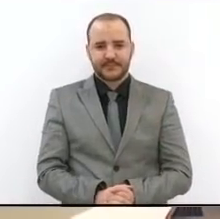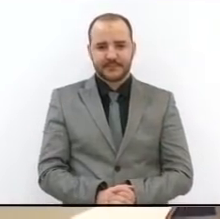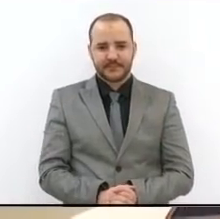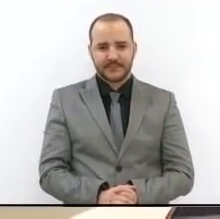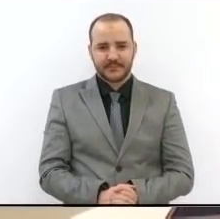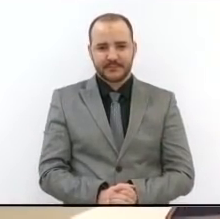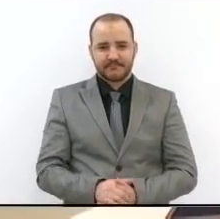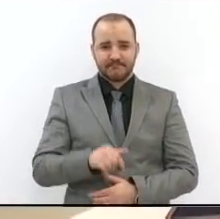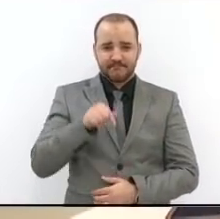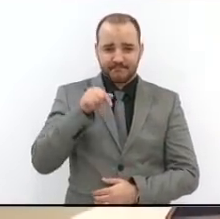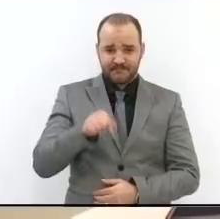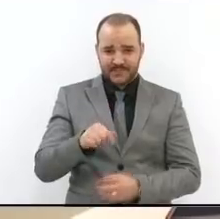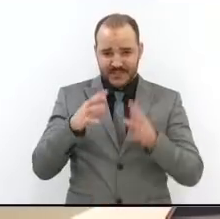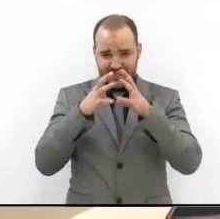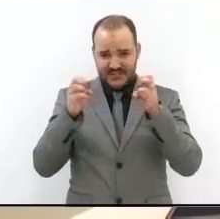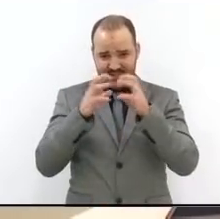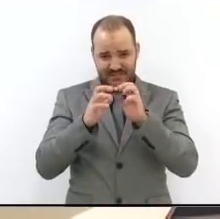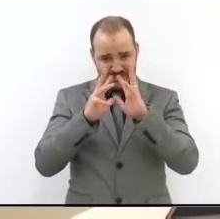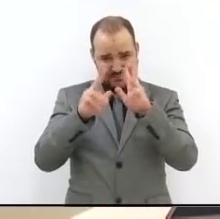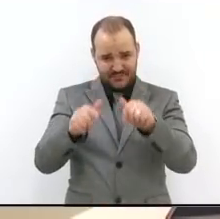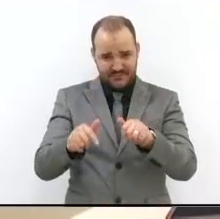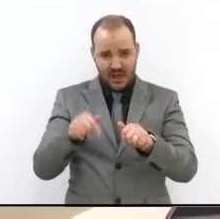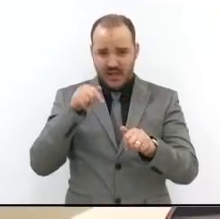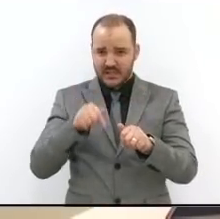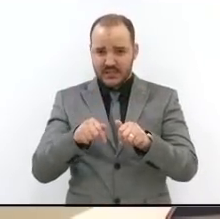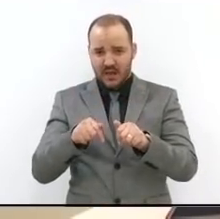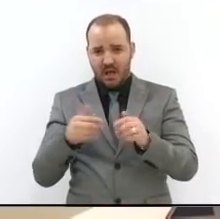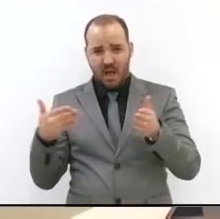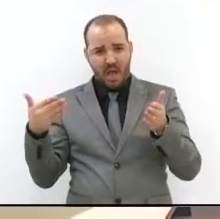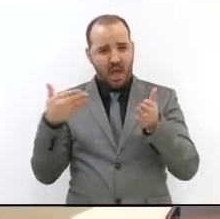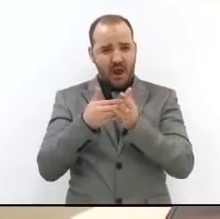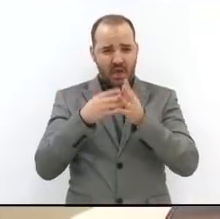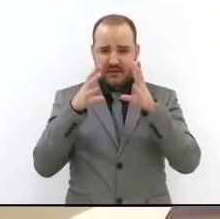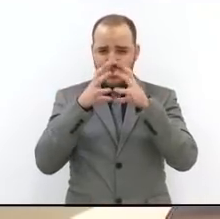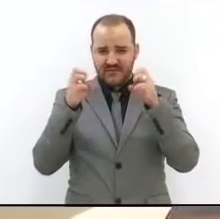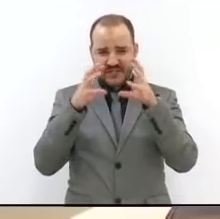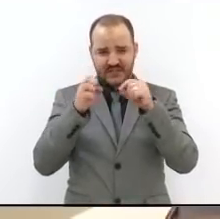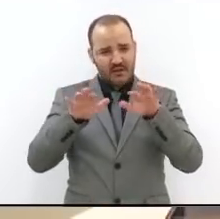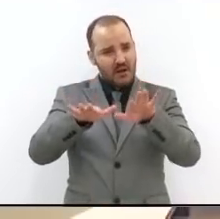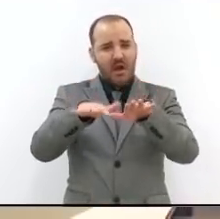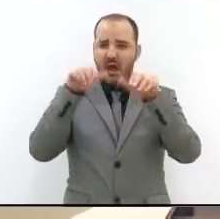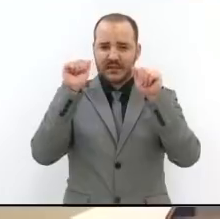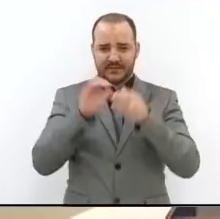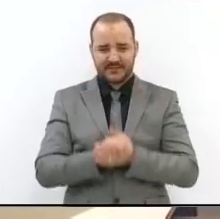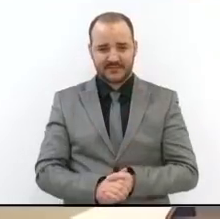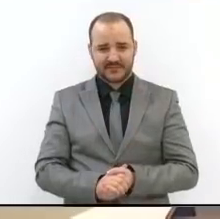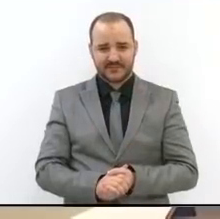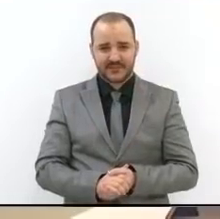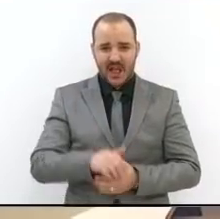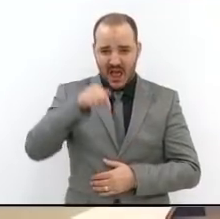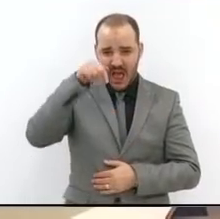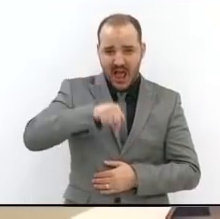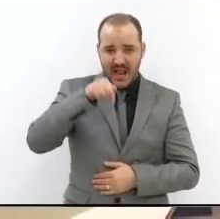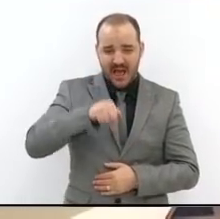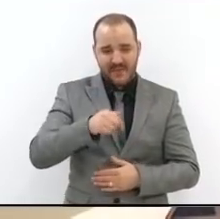نصل بذلك إلى نهاية تفسير السورة. والآن أحبابي، نريد